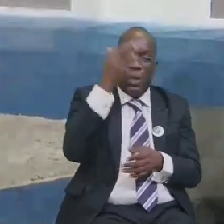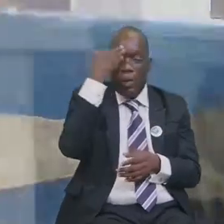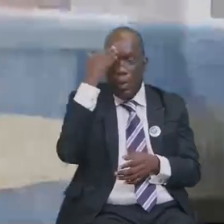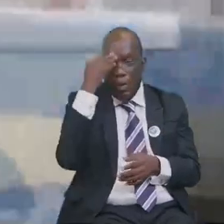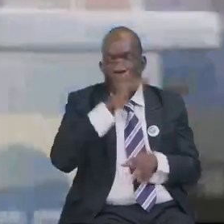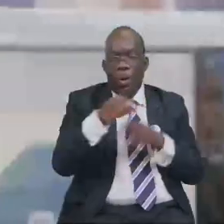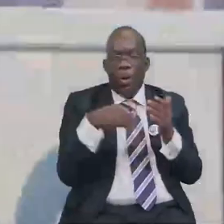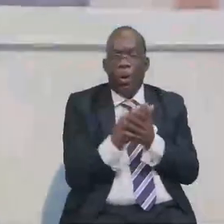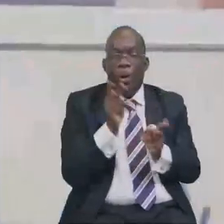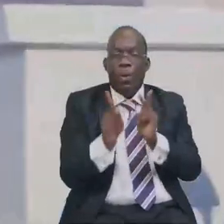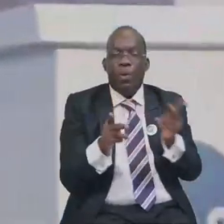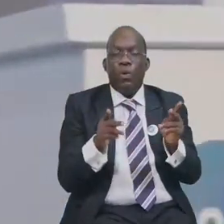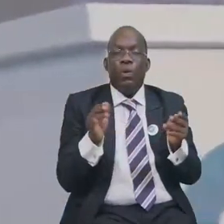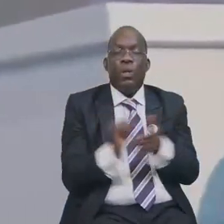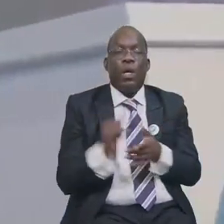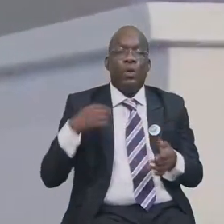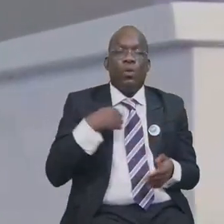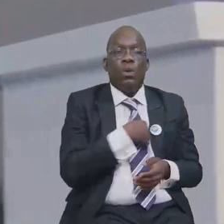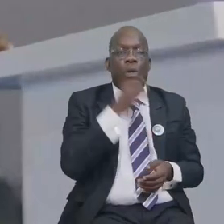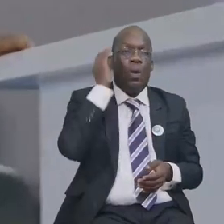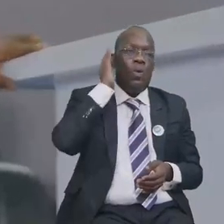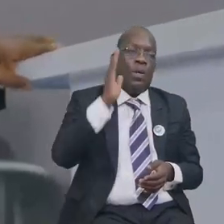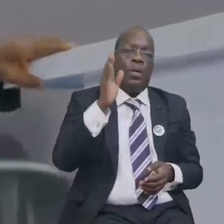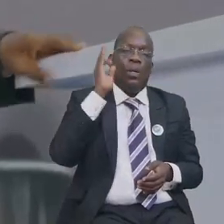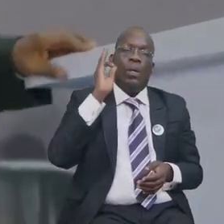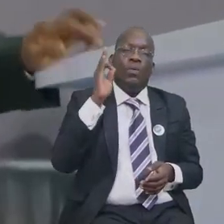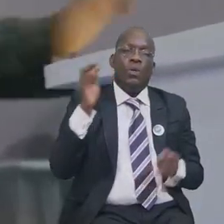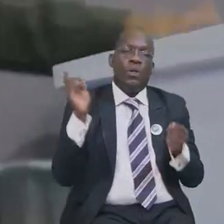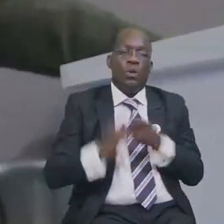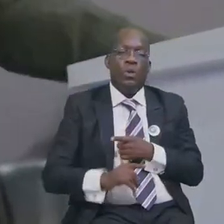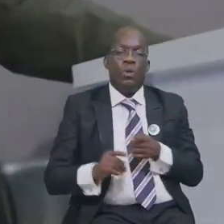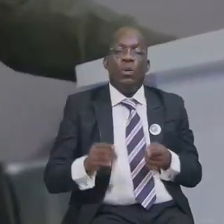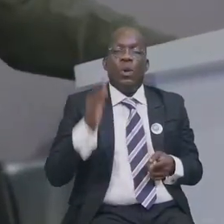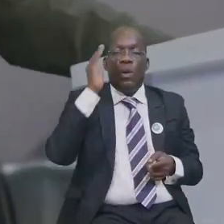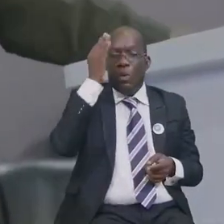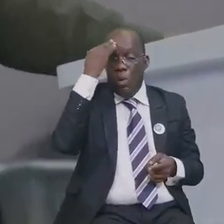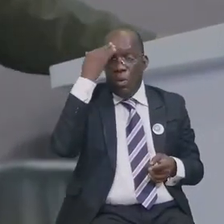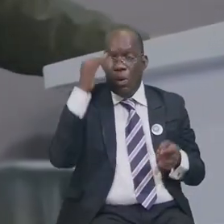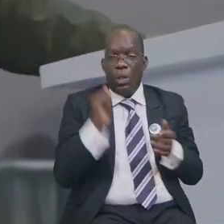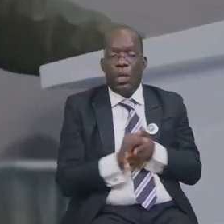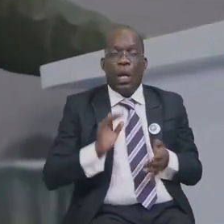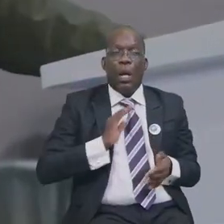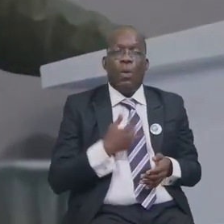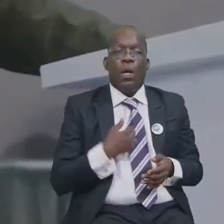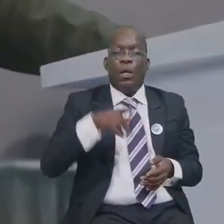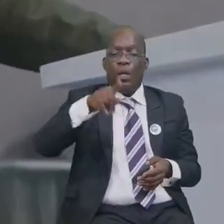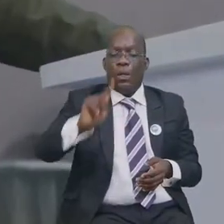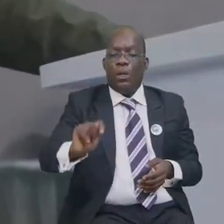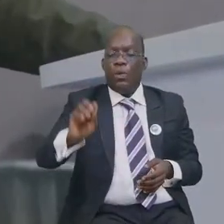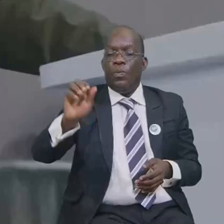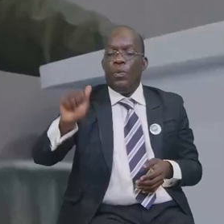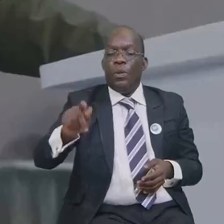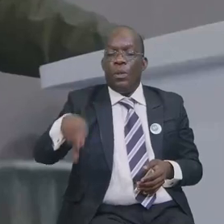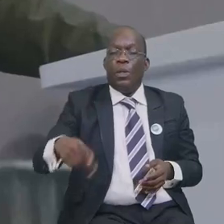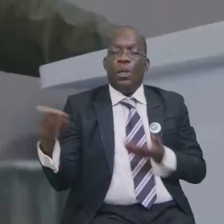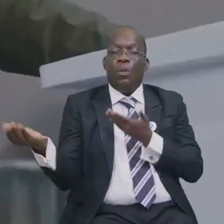ceux à qui nous allons prêcher, ils savent que notre robinet fait couler de l'eau sale et